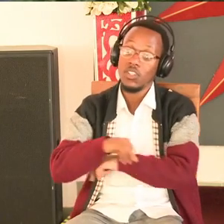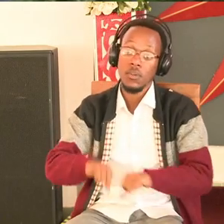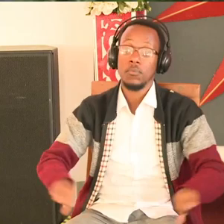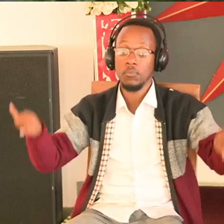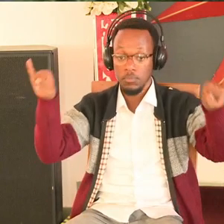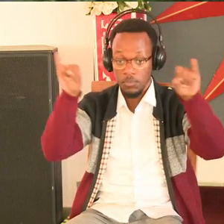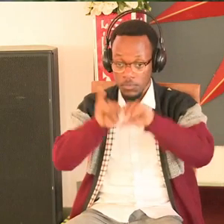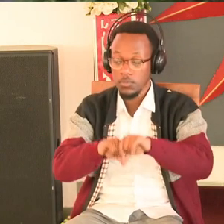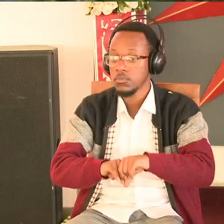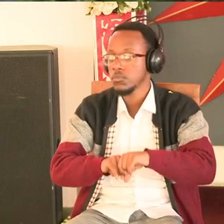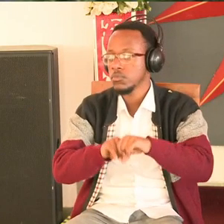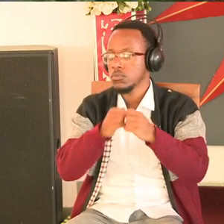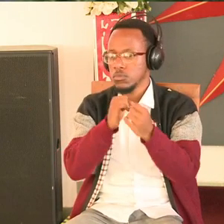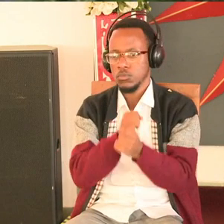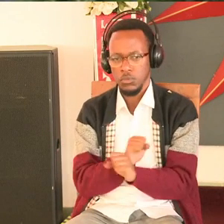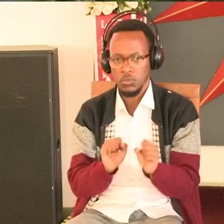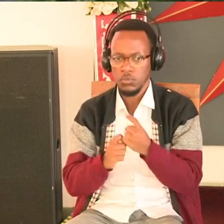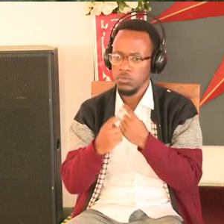C'était cette semaine-là.